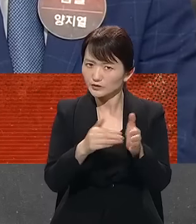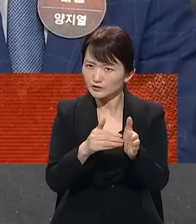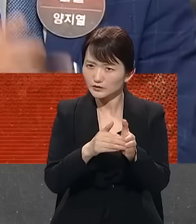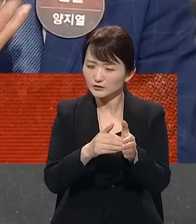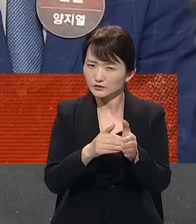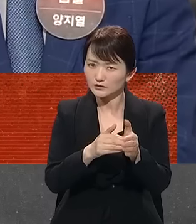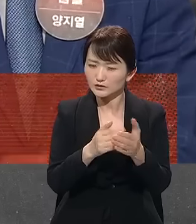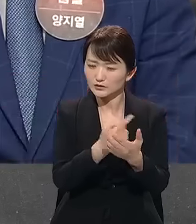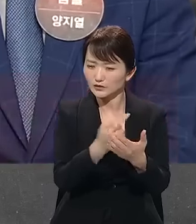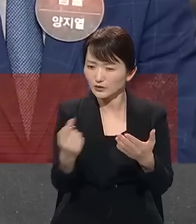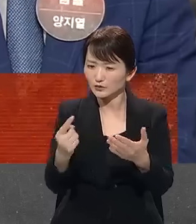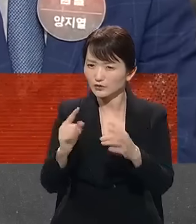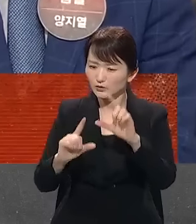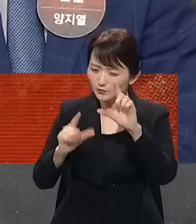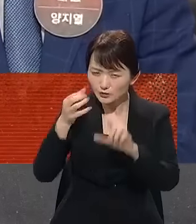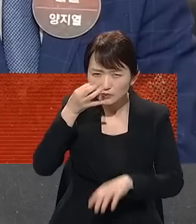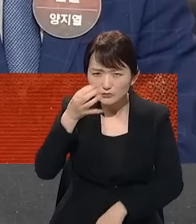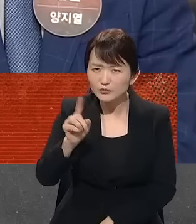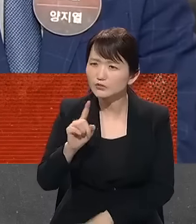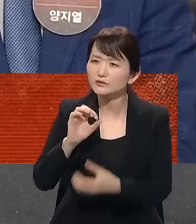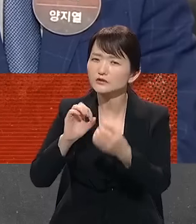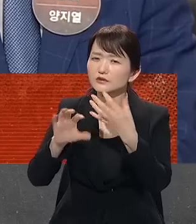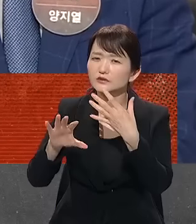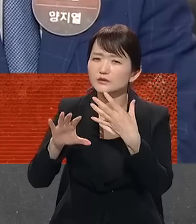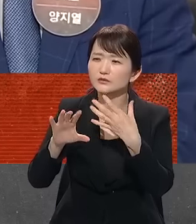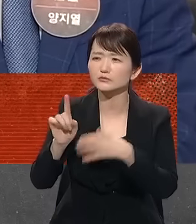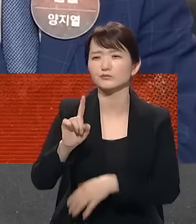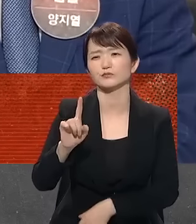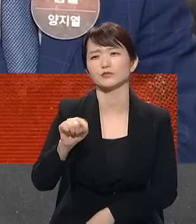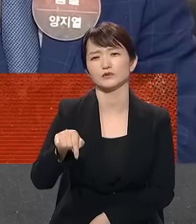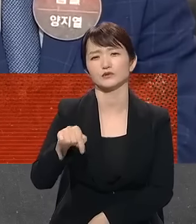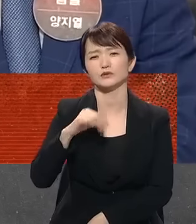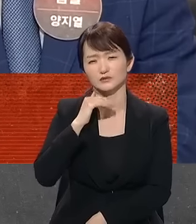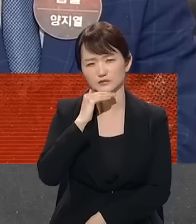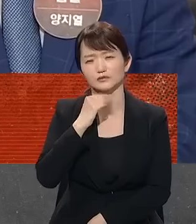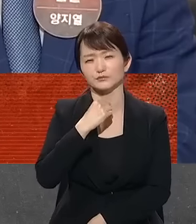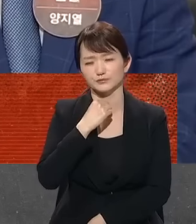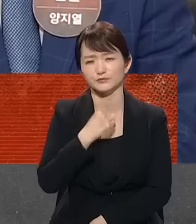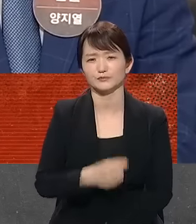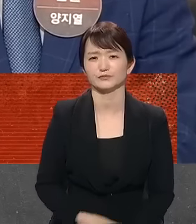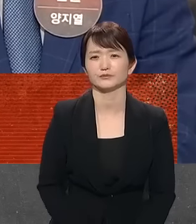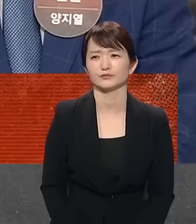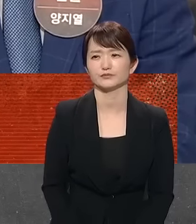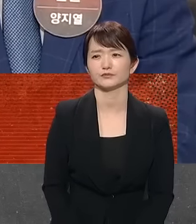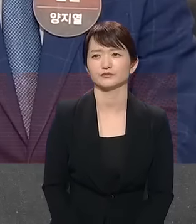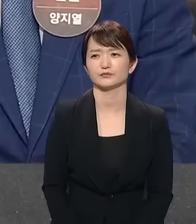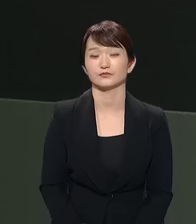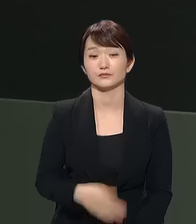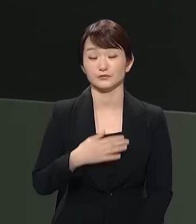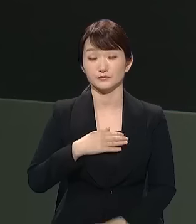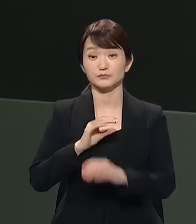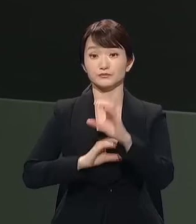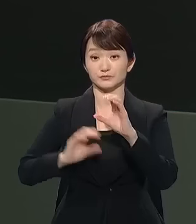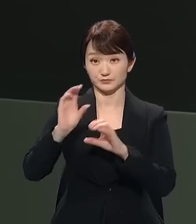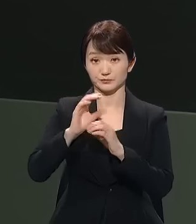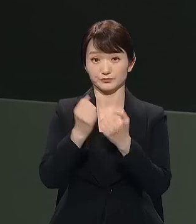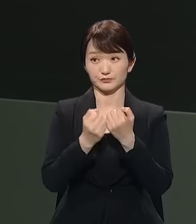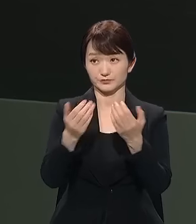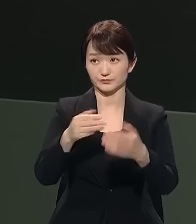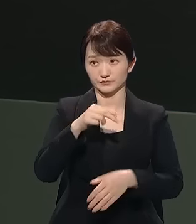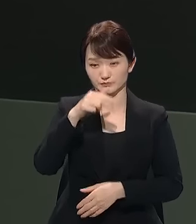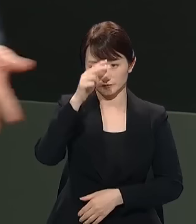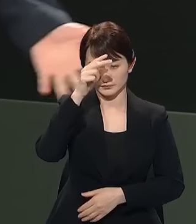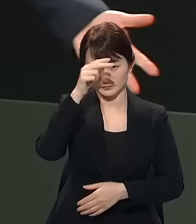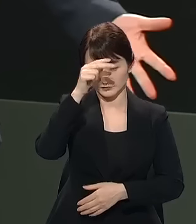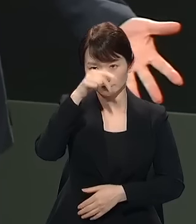비추고 뭐 어떤 얘기라도 할지 아직은 좀 저는 그거라도 기다리고 싶네요. 제가 조금만 부연 설명해드리면